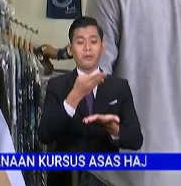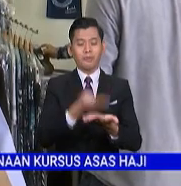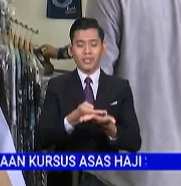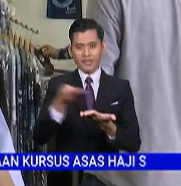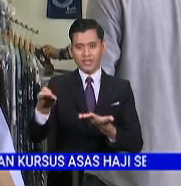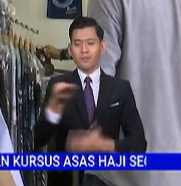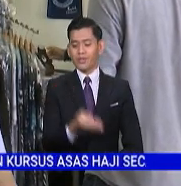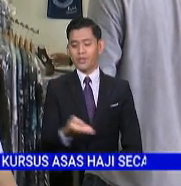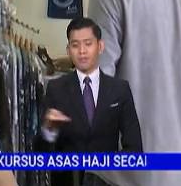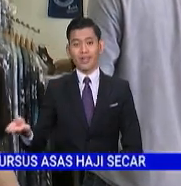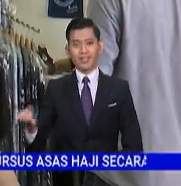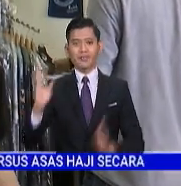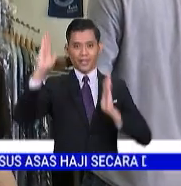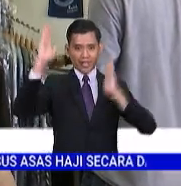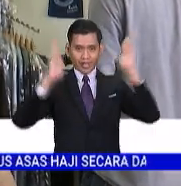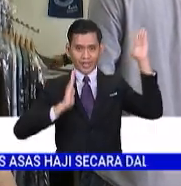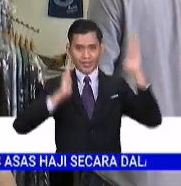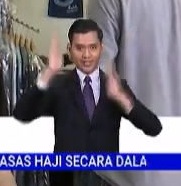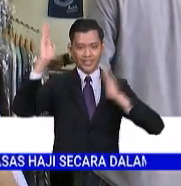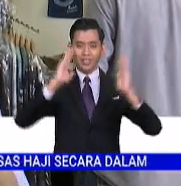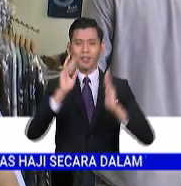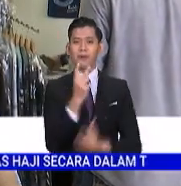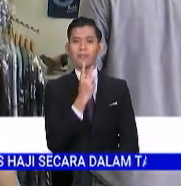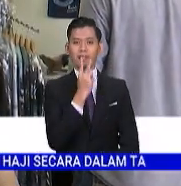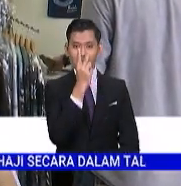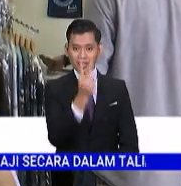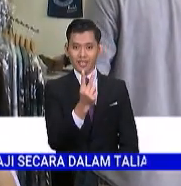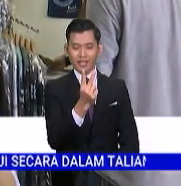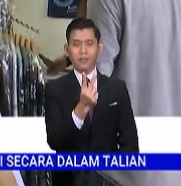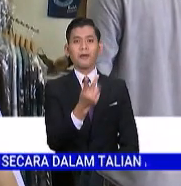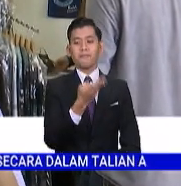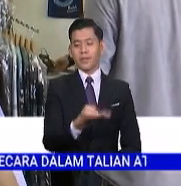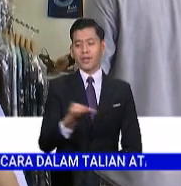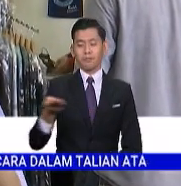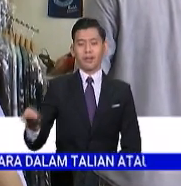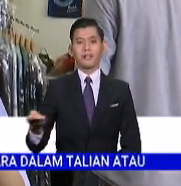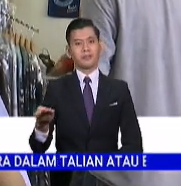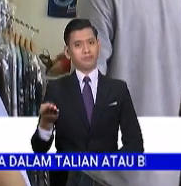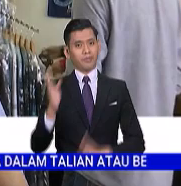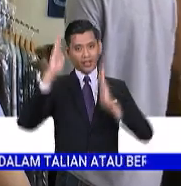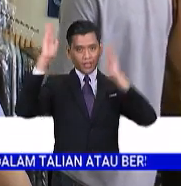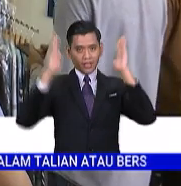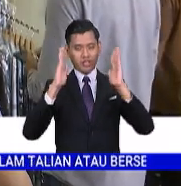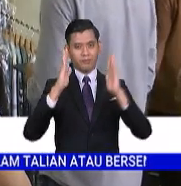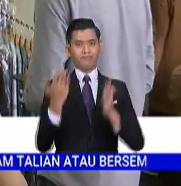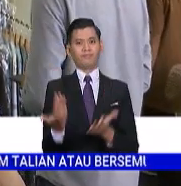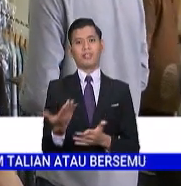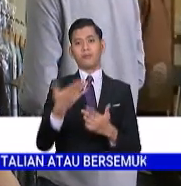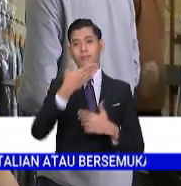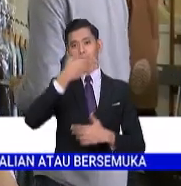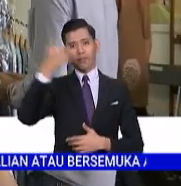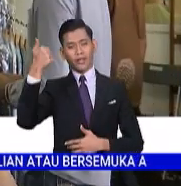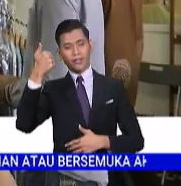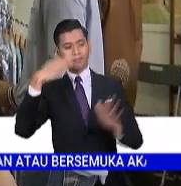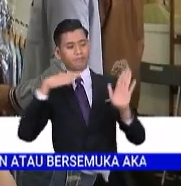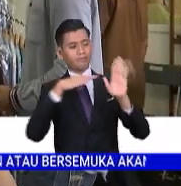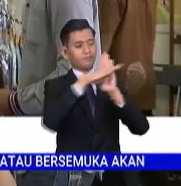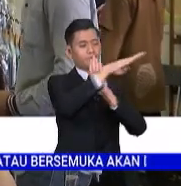Malaysia yang untuk meningkatkan produk dalam negara kita. Itulah mata objektif yang kita